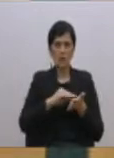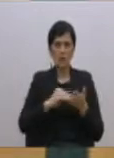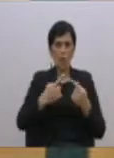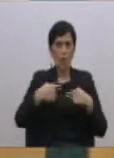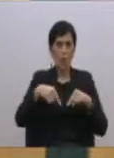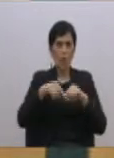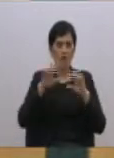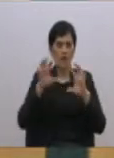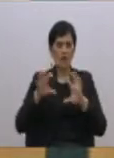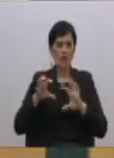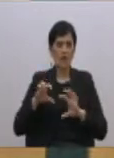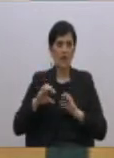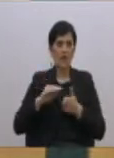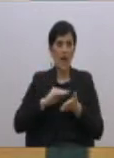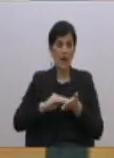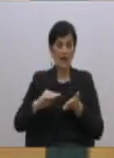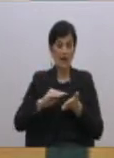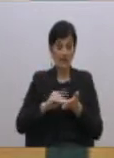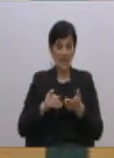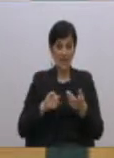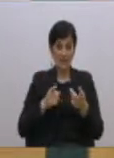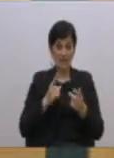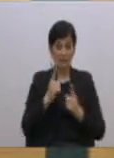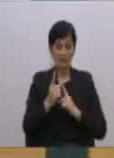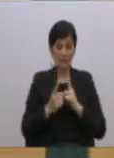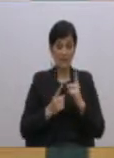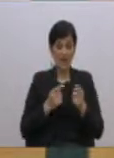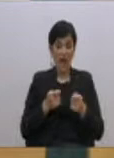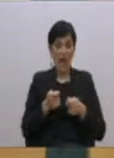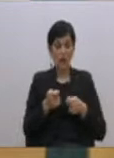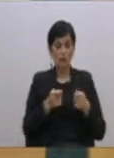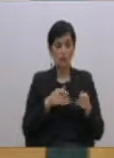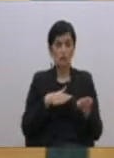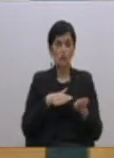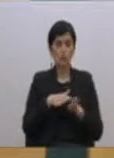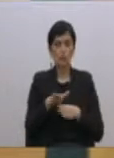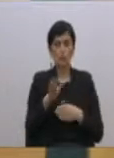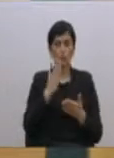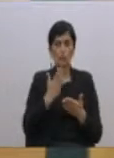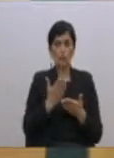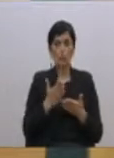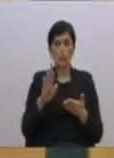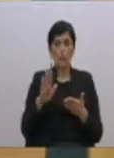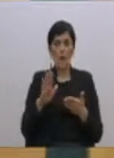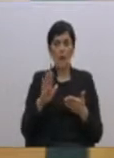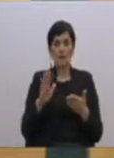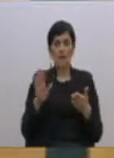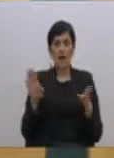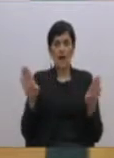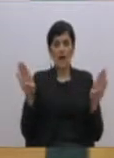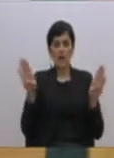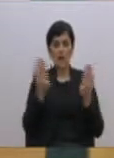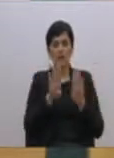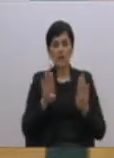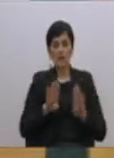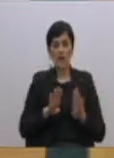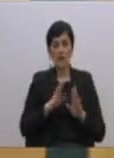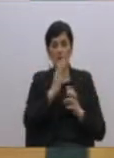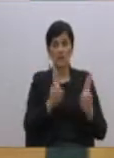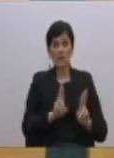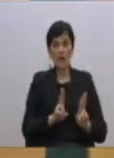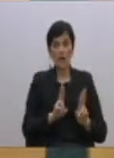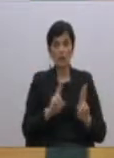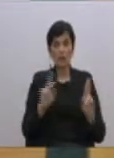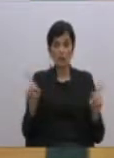კანონის ახალი რედაქციით დარეგულირდა, სრულად არის უმეტესადში საერთაშორისო